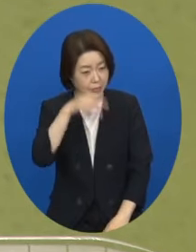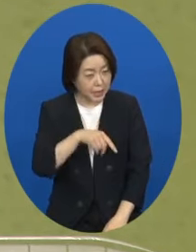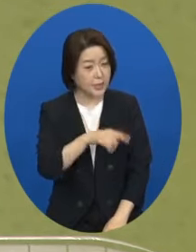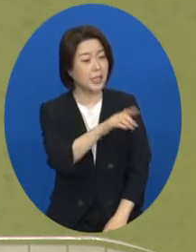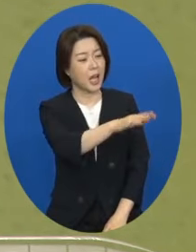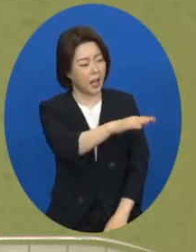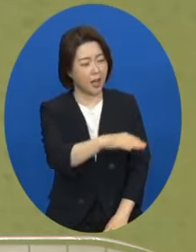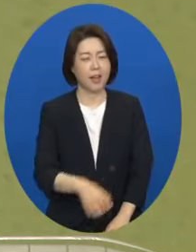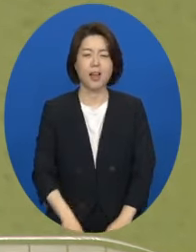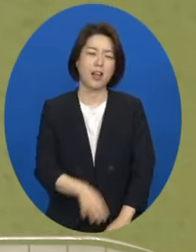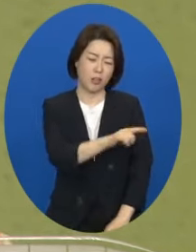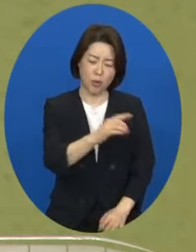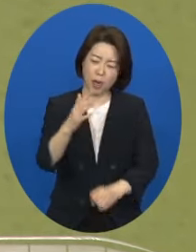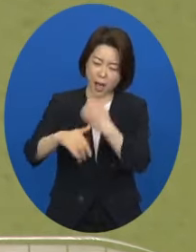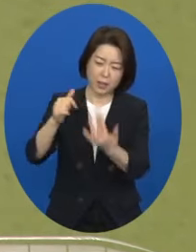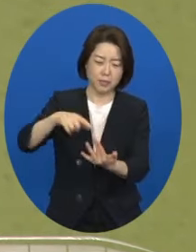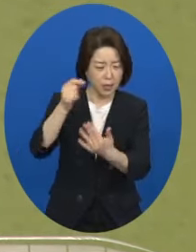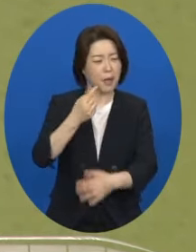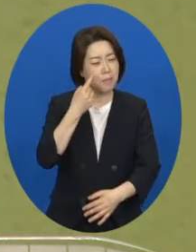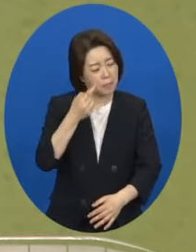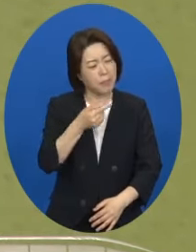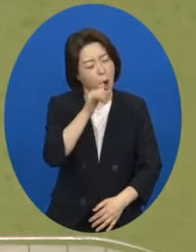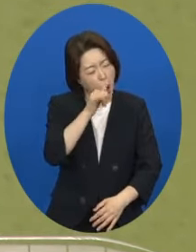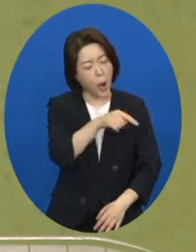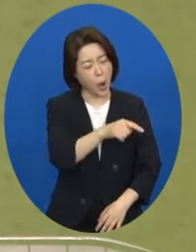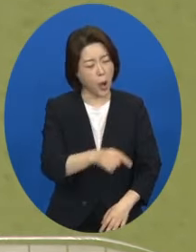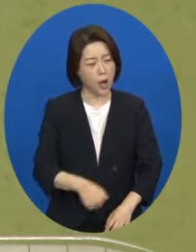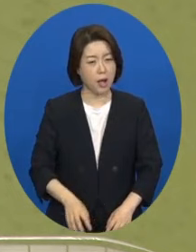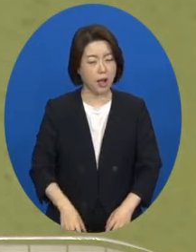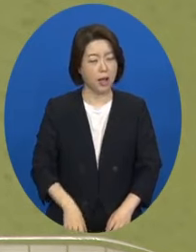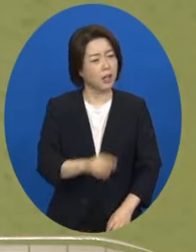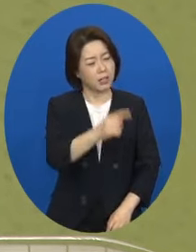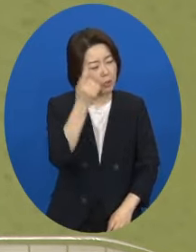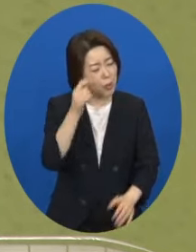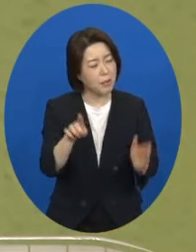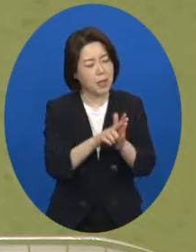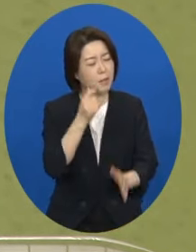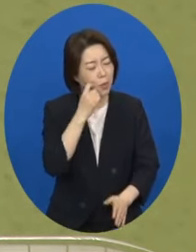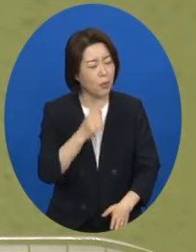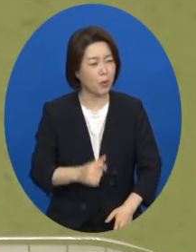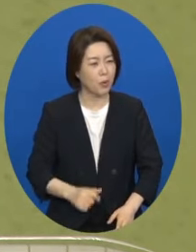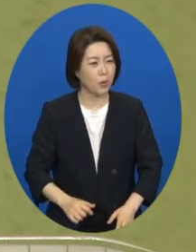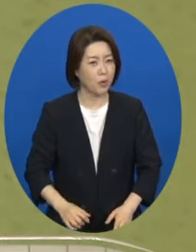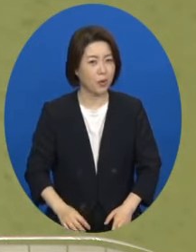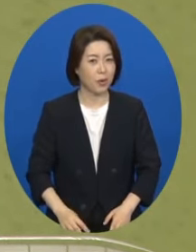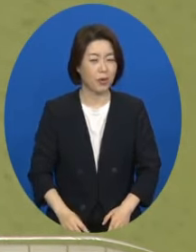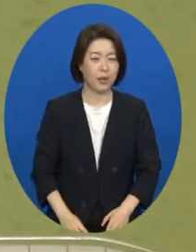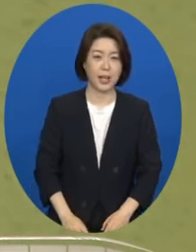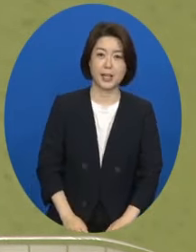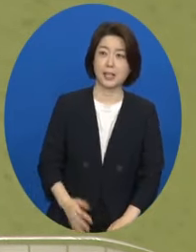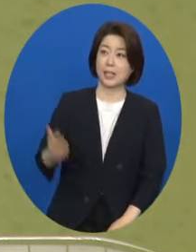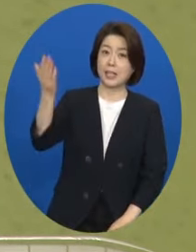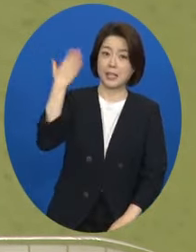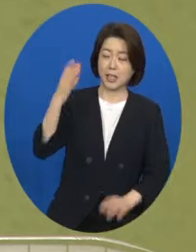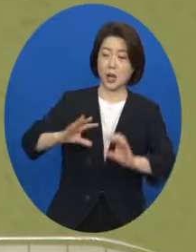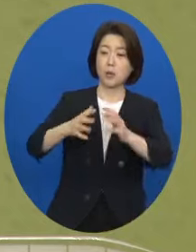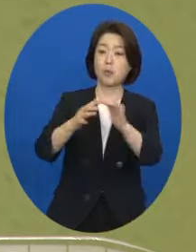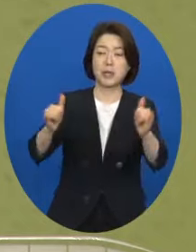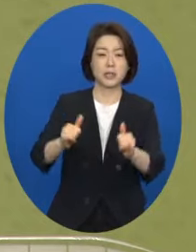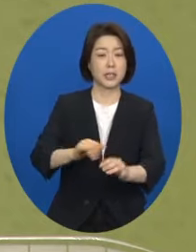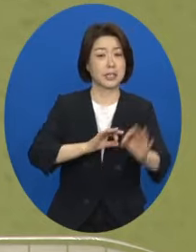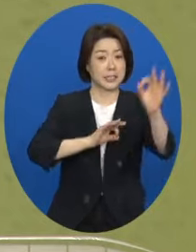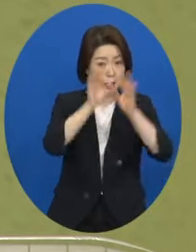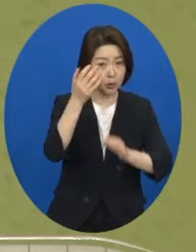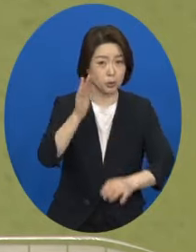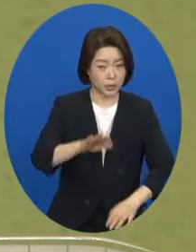너가 하나님께 택함받은 사람이야. 아 근데 왜 이렇게 못 믿어? 과거에 백성들이 실수했어도 왕을